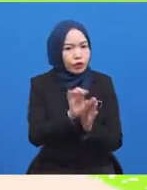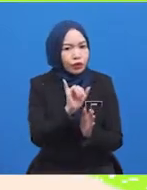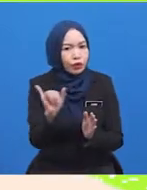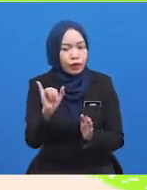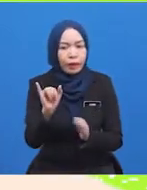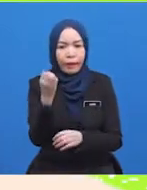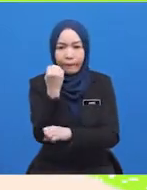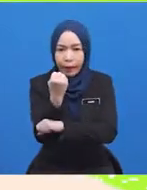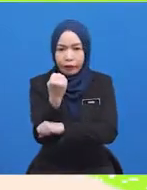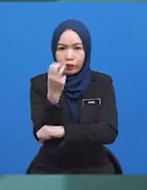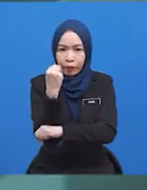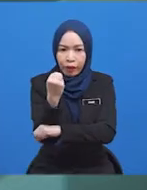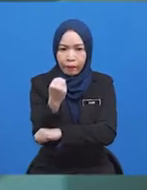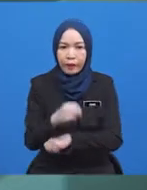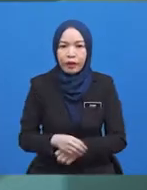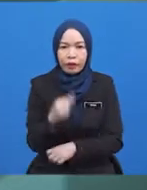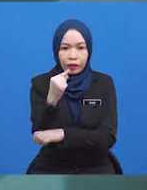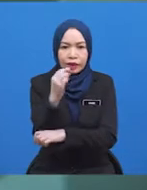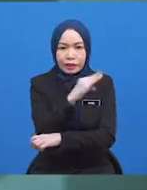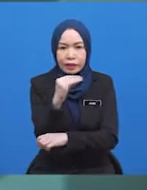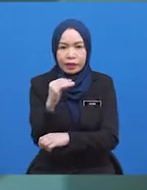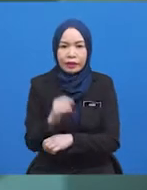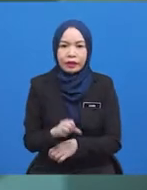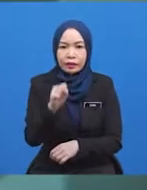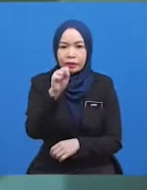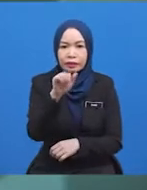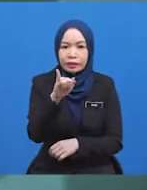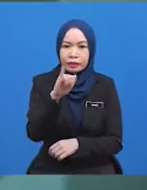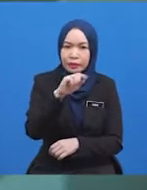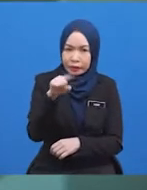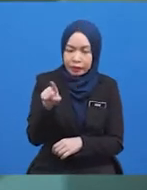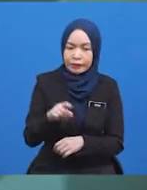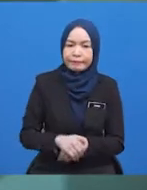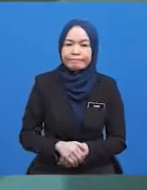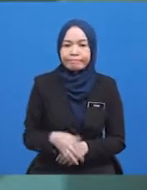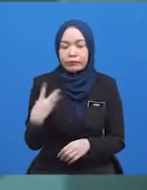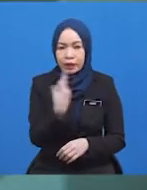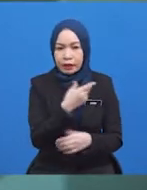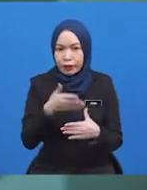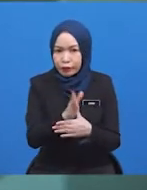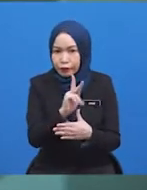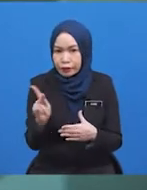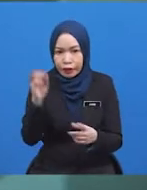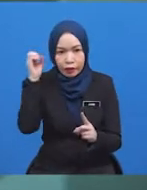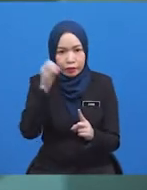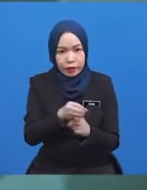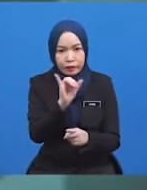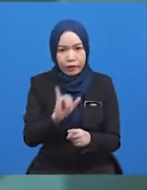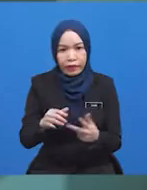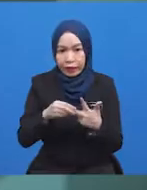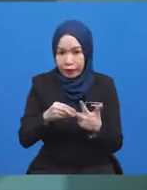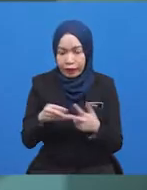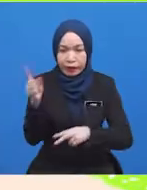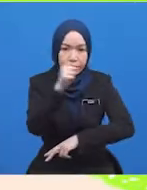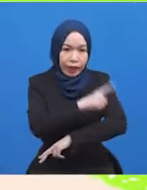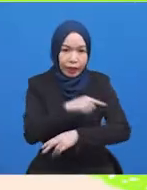dan schist. Baiklah murid-murid, kita akan meneruskan objektif pembelajaran yang ketiga pada hari